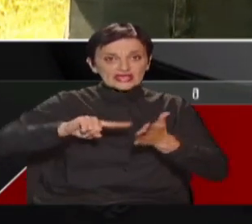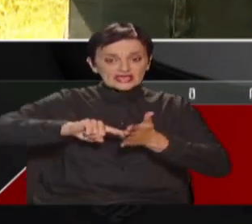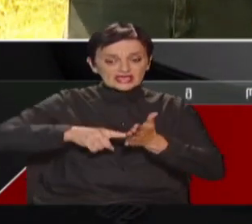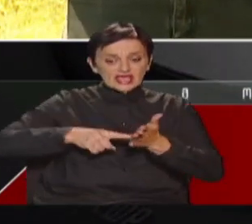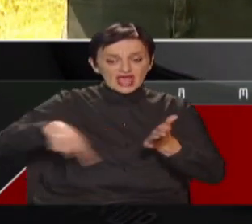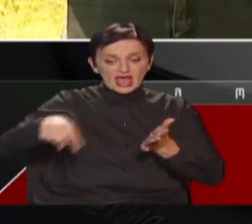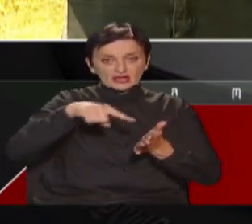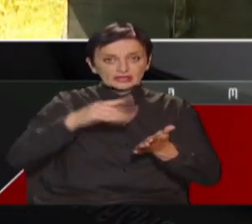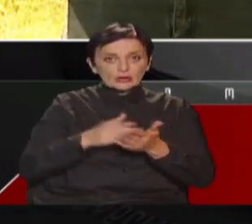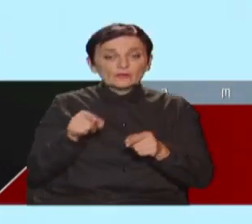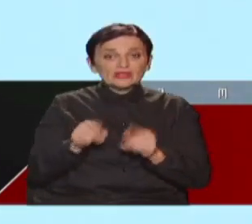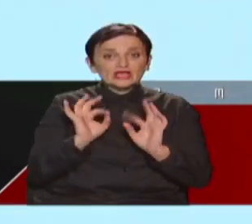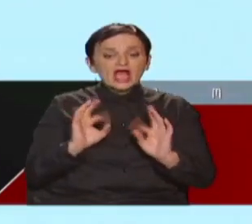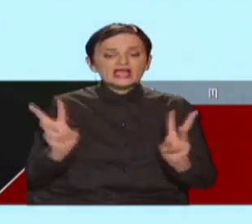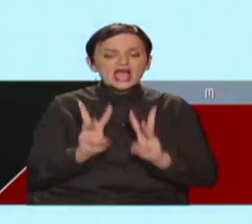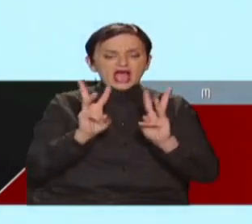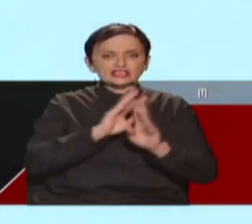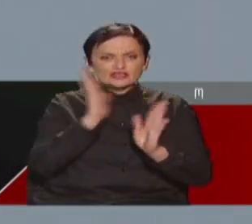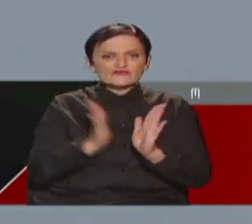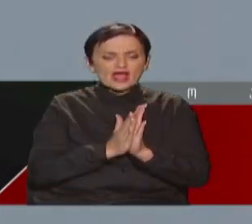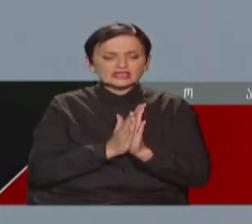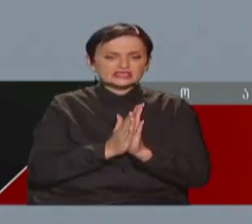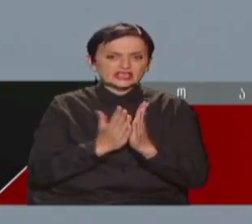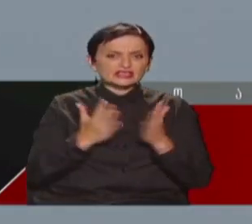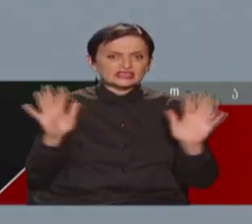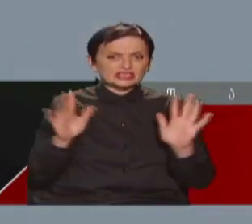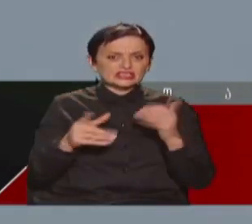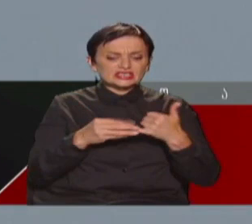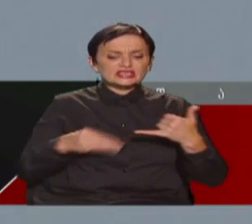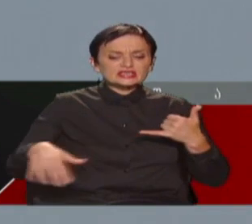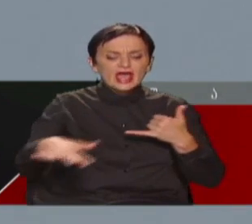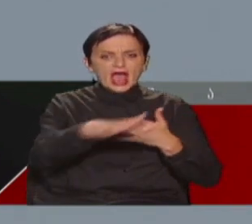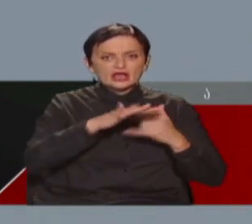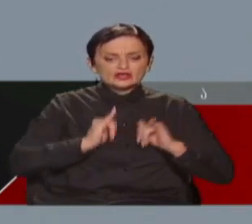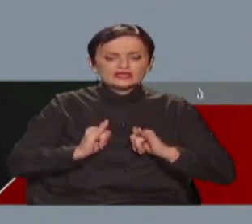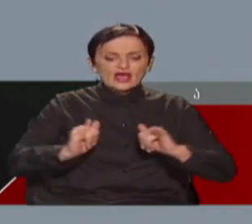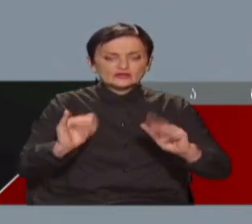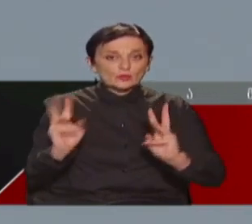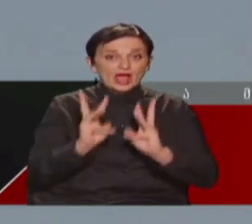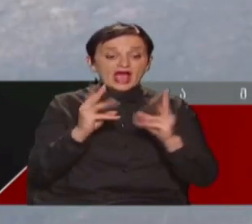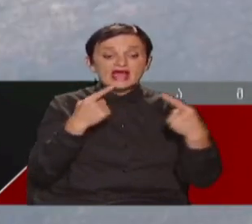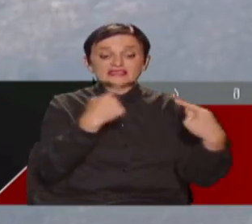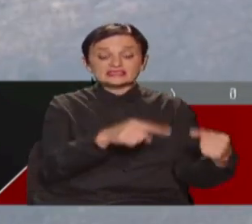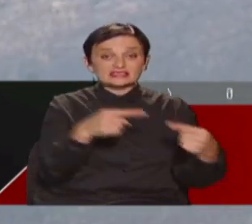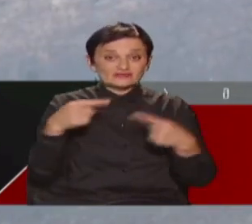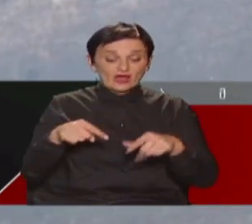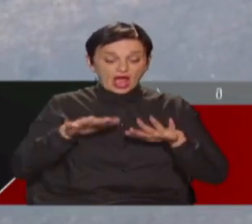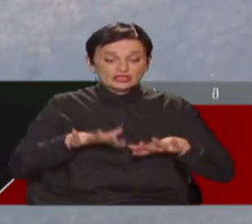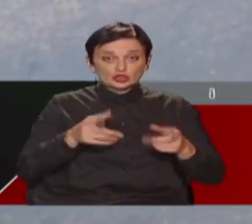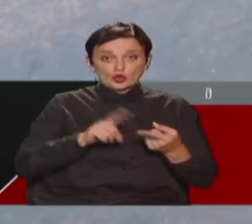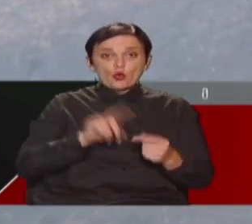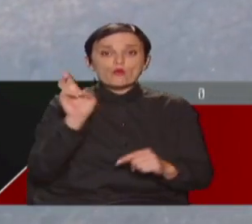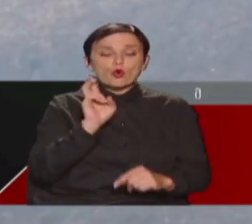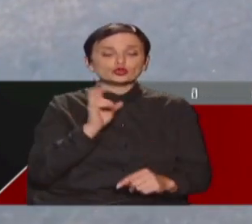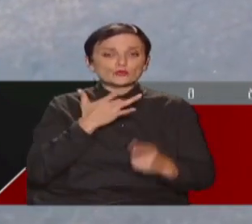șem tuhevași, soredi caris, Hanzris, Hanzari, Hanzari, teritoria de Gaurceleburi, de aceea e Bashua, Adgilevs,